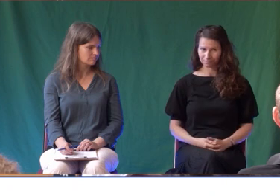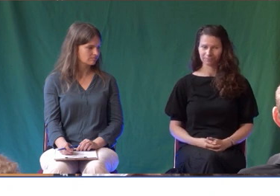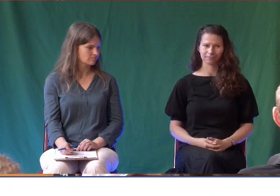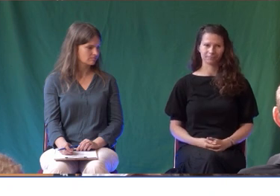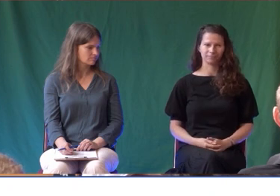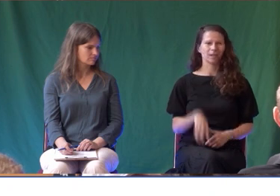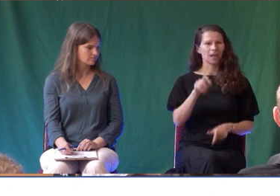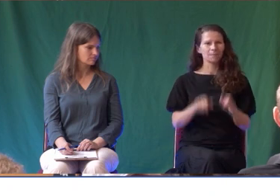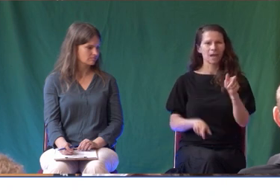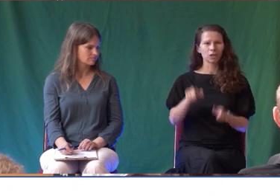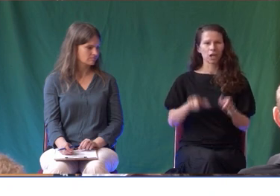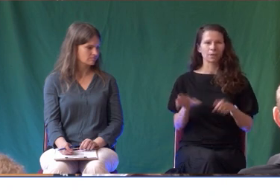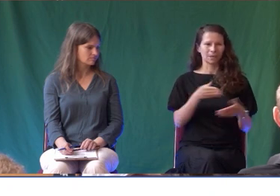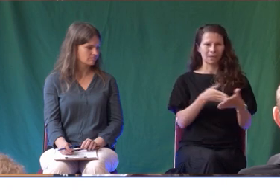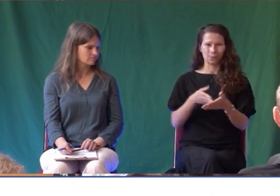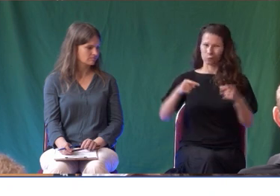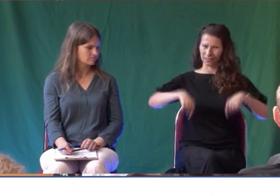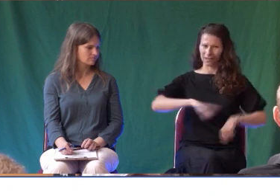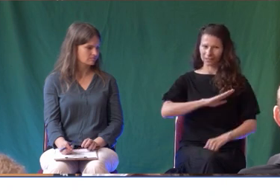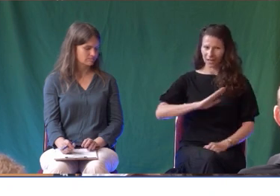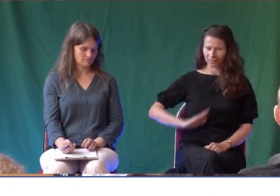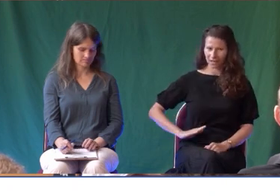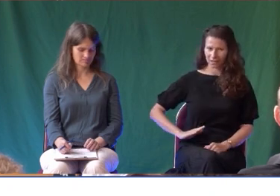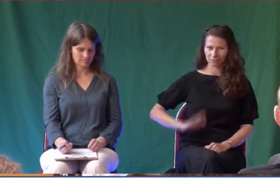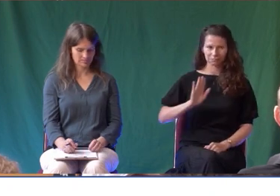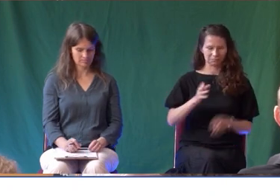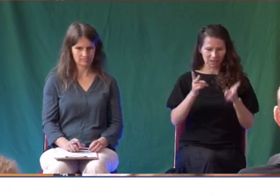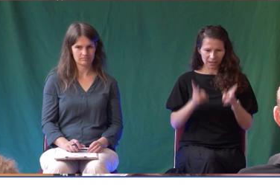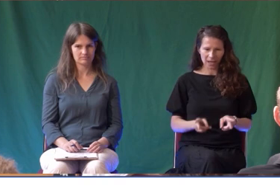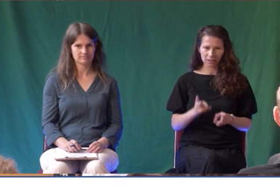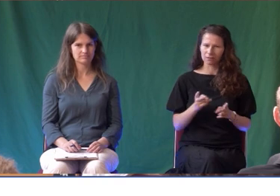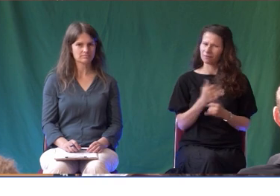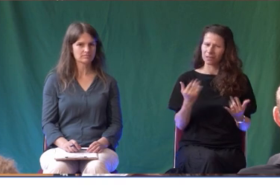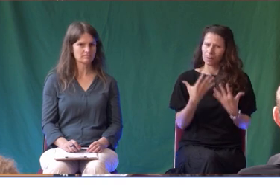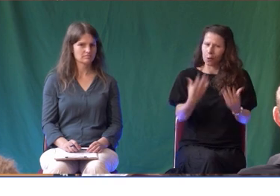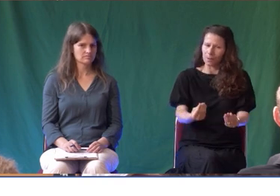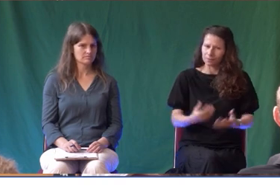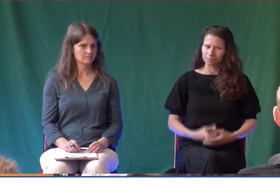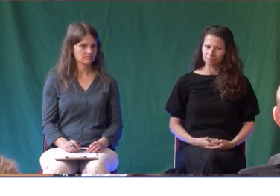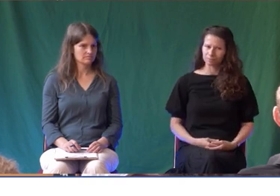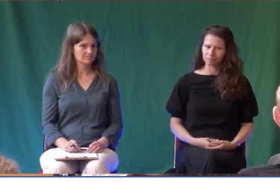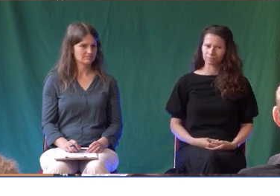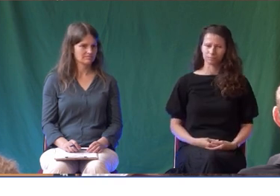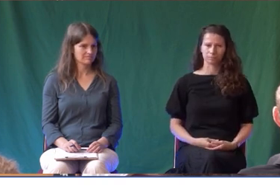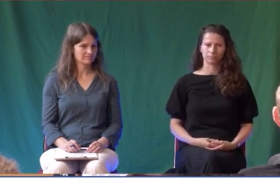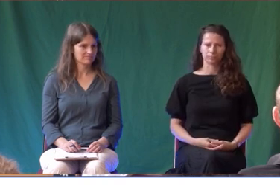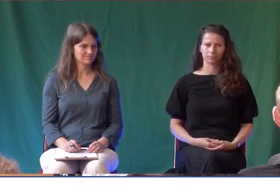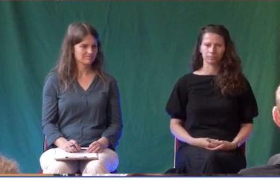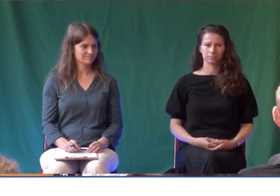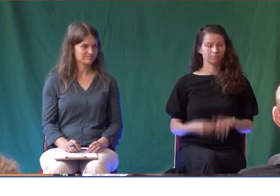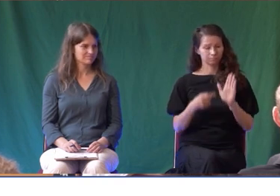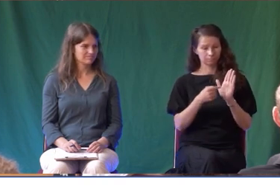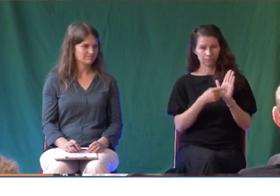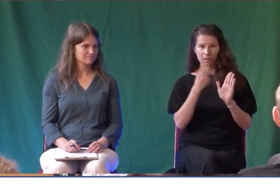Menschen mit Behinderung in Sachsen ihre Rechte bekommen in dem Plan steht auch